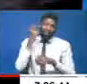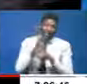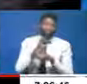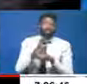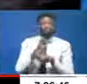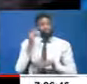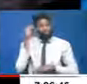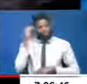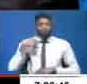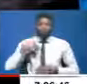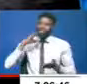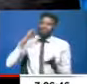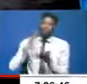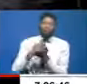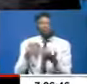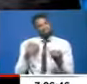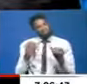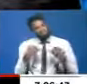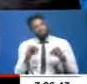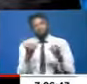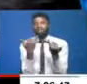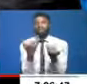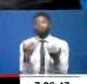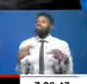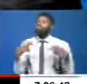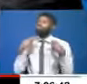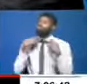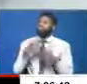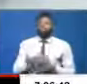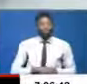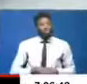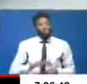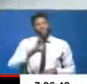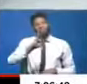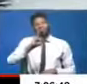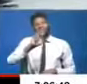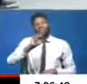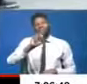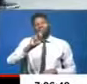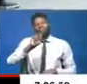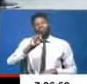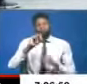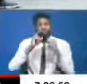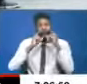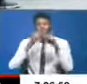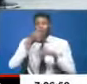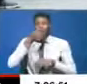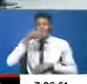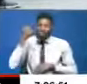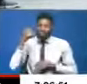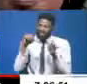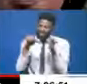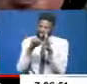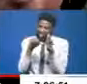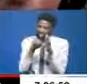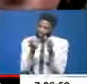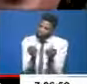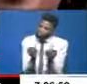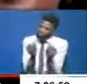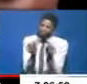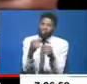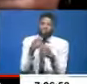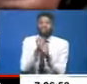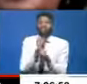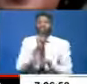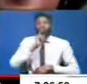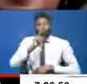ukingoni. Benson Okwaro alisema ipo haja ya kutatua hali hiyo ili kuhakikisha kuwa huduma za posta zinaendelea kwa kawaida. So I